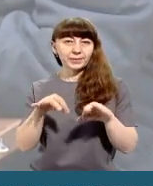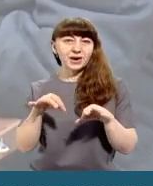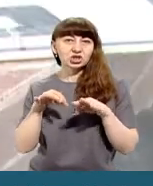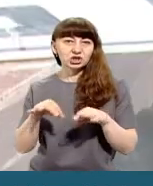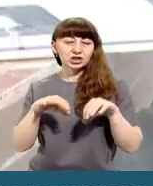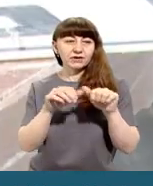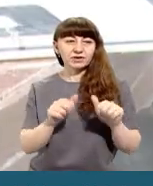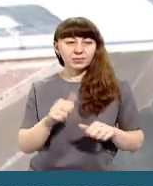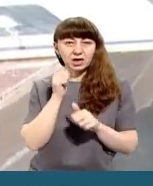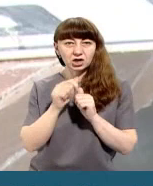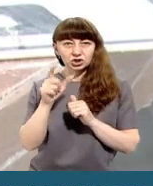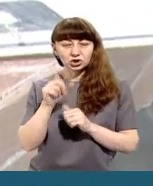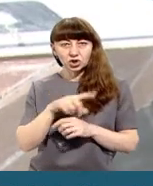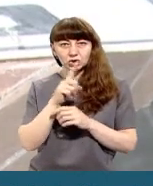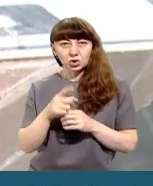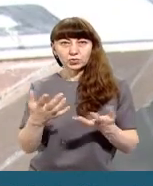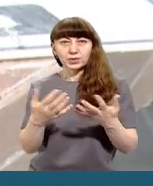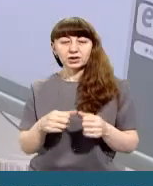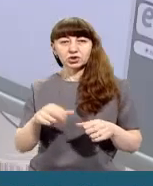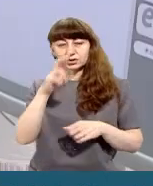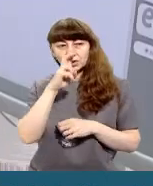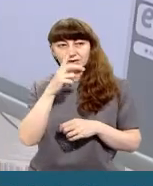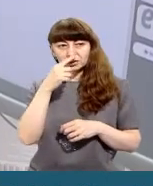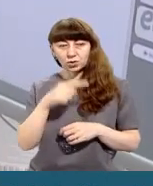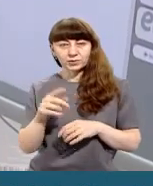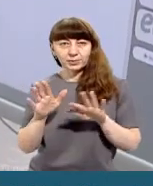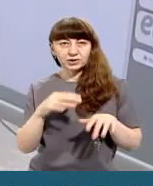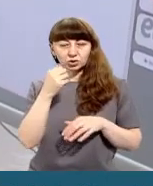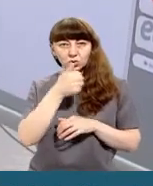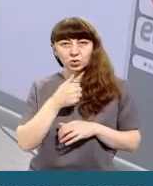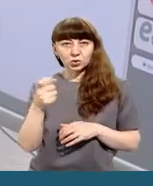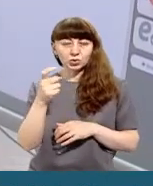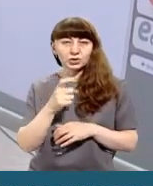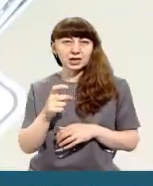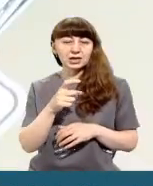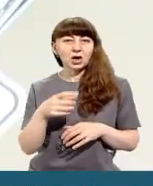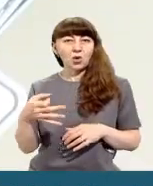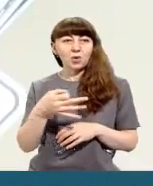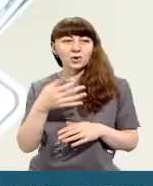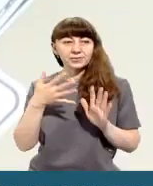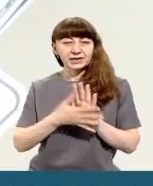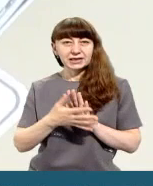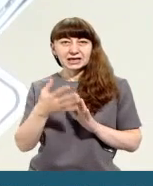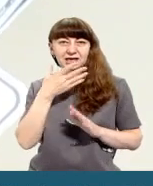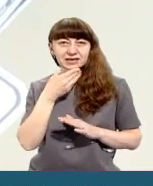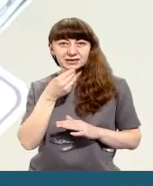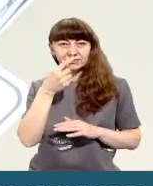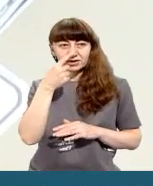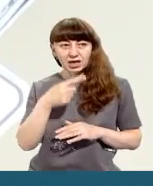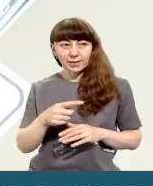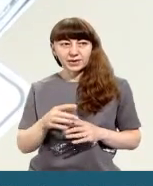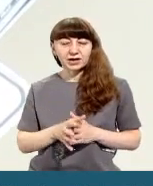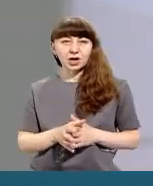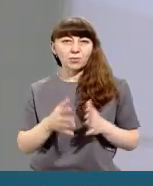каждый гражданин обязан получить государственный регистрационный номер. За прошедший год автовладельцы области потратили на так называемое красивое